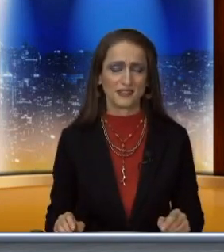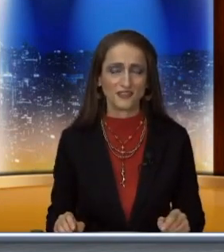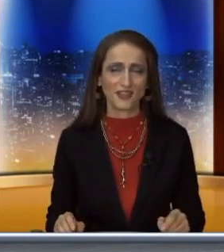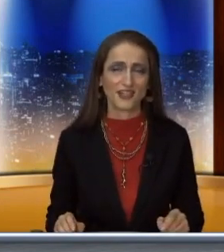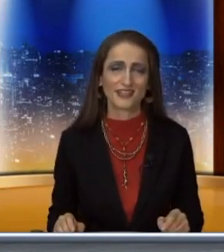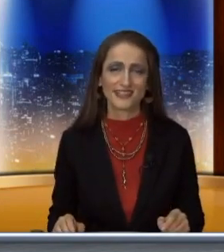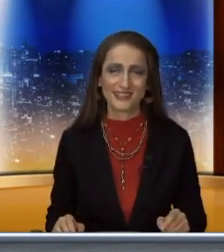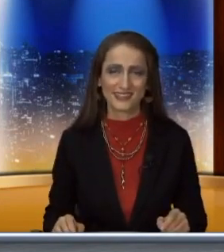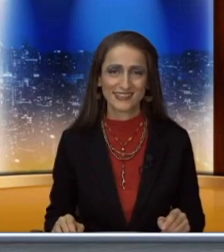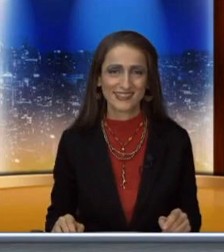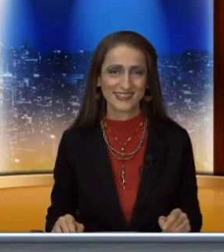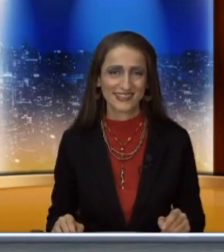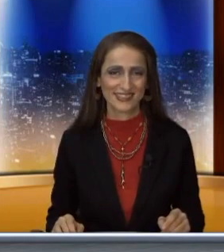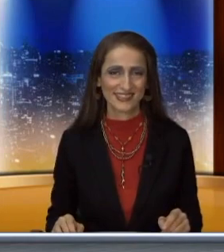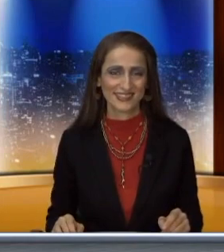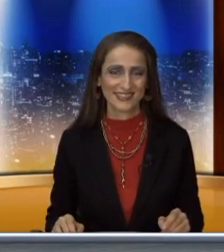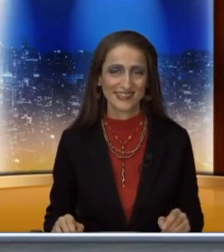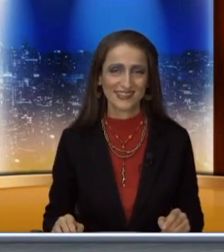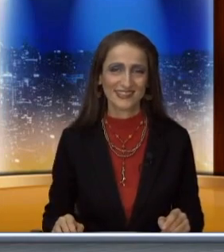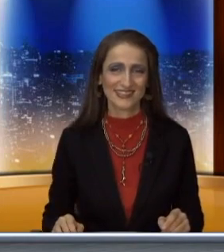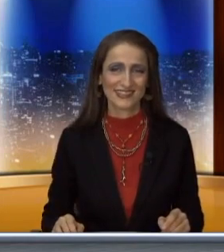القناة؟ اتفضل.